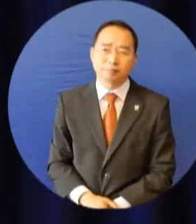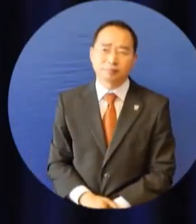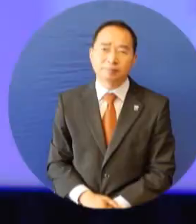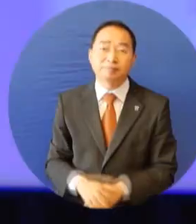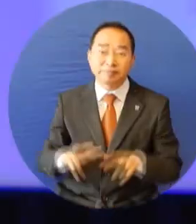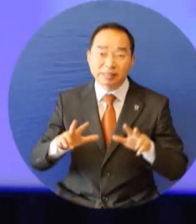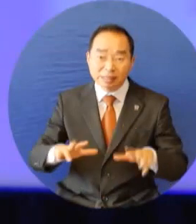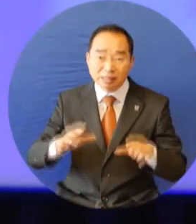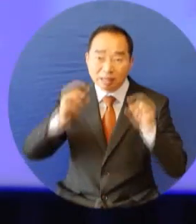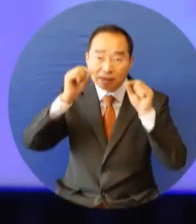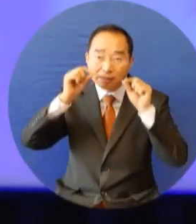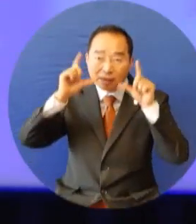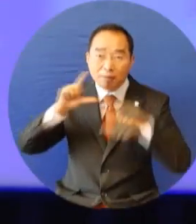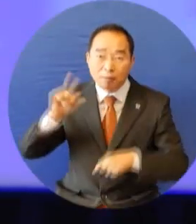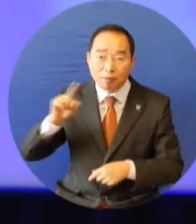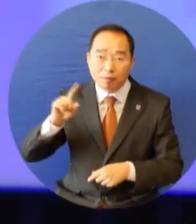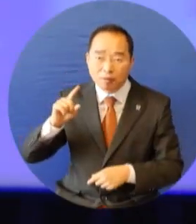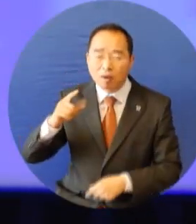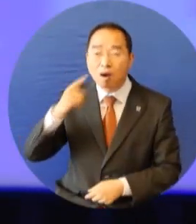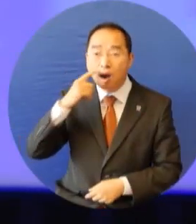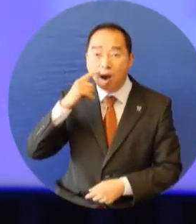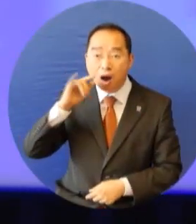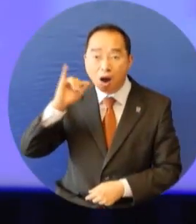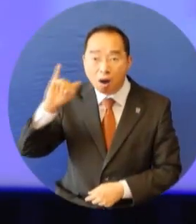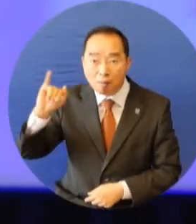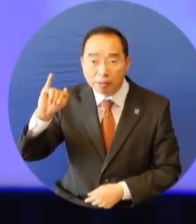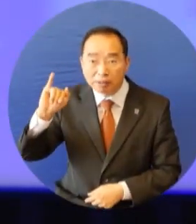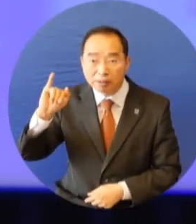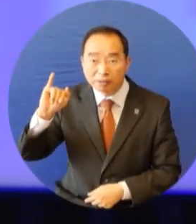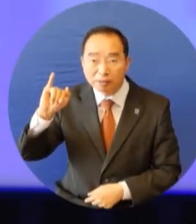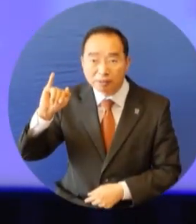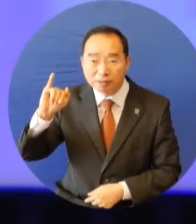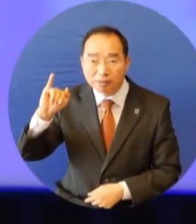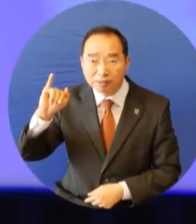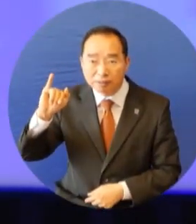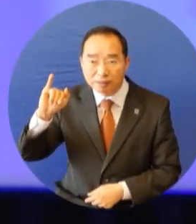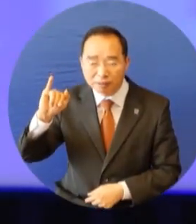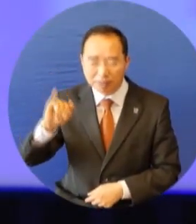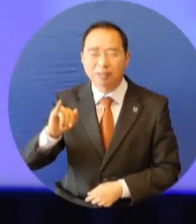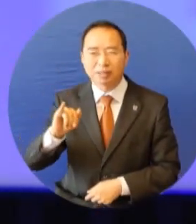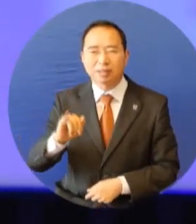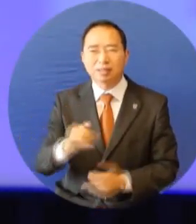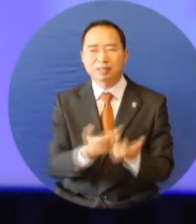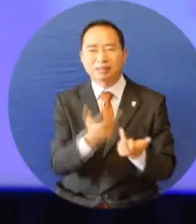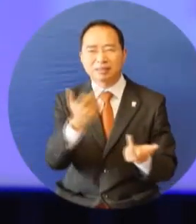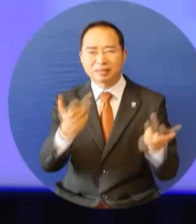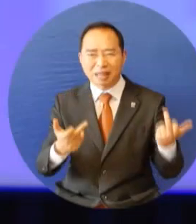기대감, 그게 60년이 걸렸어요. 60년이 걸려서